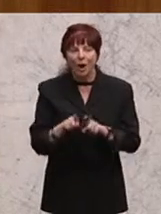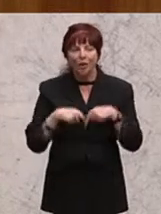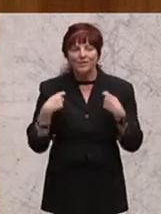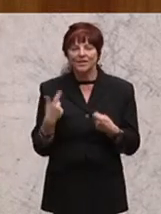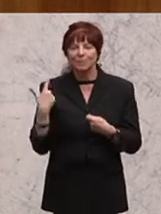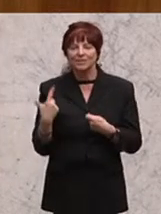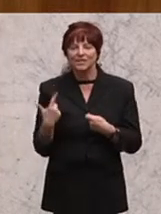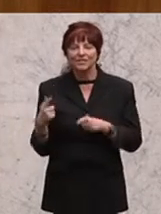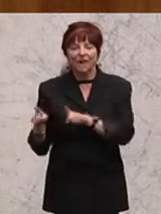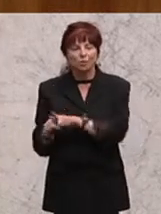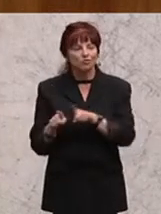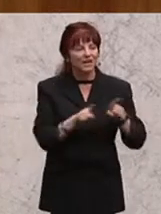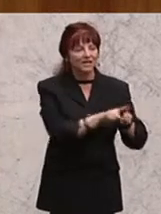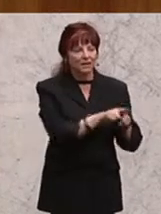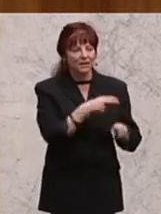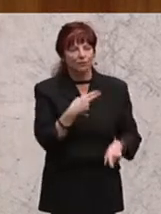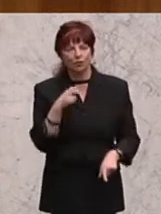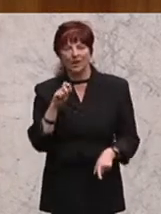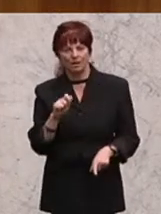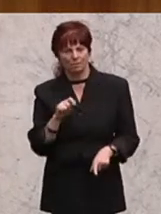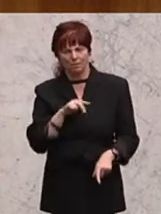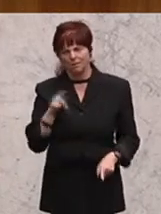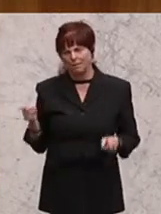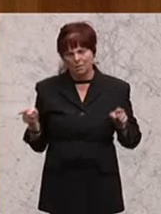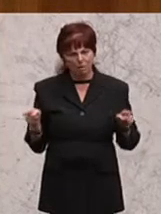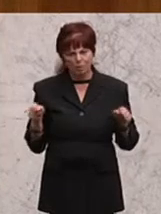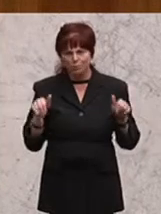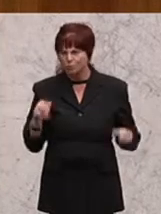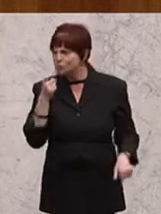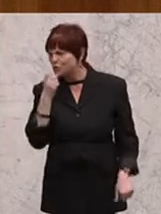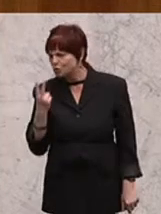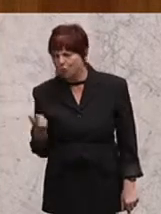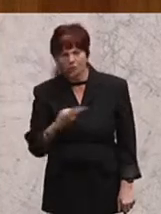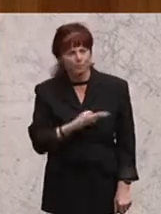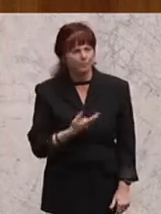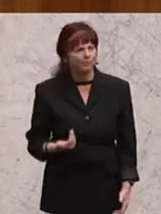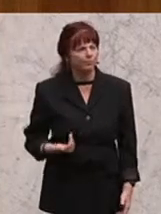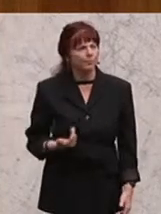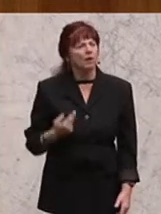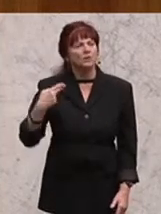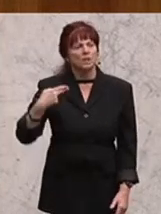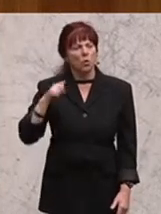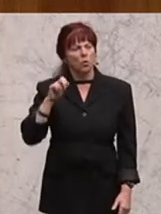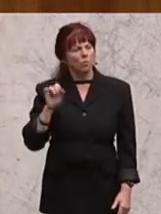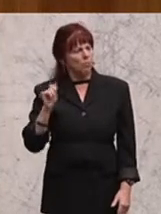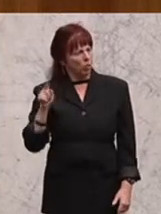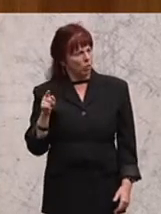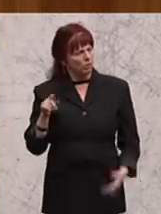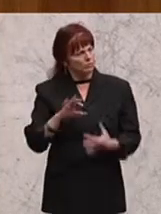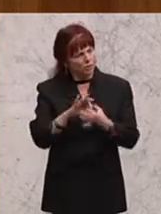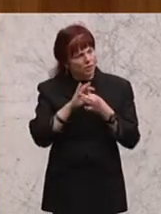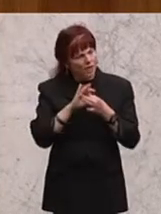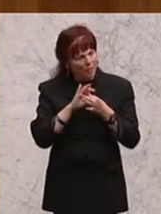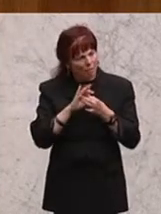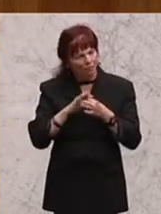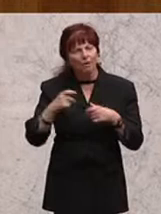weitere Schwestern dieser Hetter und auf die müssen wir genau schauen. Zum Hypo-RCI-Netzwerk. Der